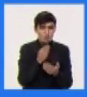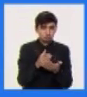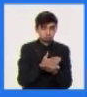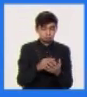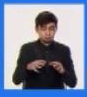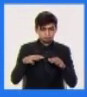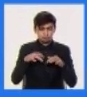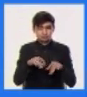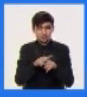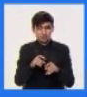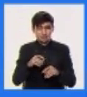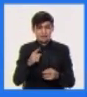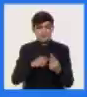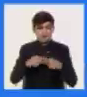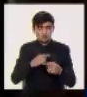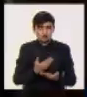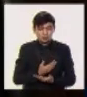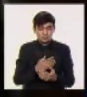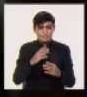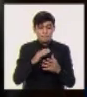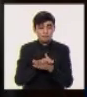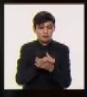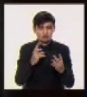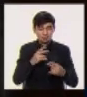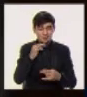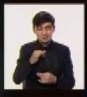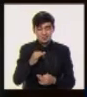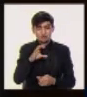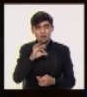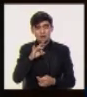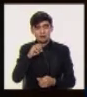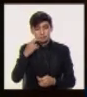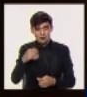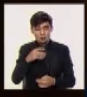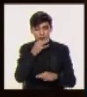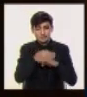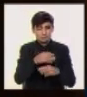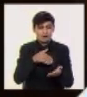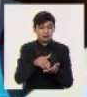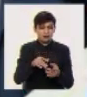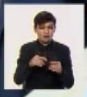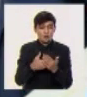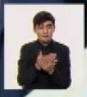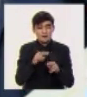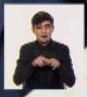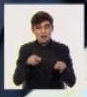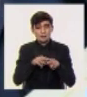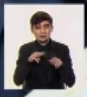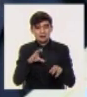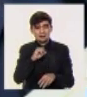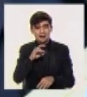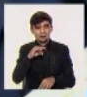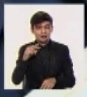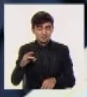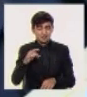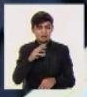из столицы страны и вернуть мирную жизнь». А ведь еще накануне Сооронбай Жээнбеков ответил отказом новому премьер-министру Садыру